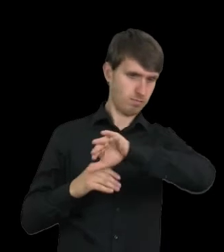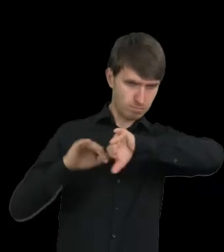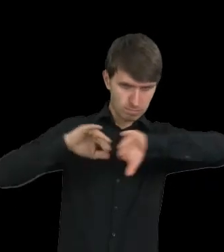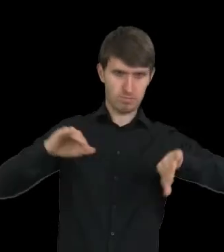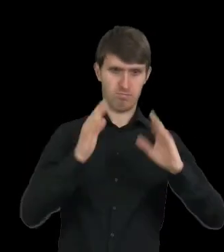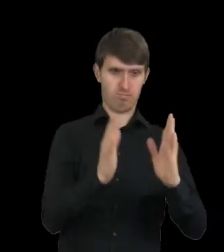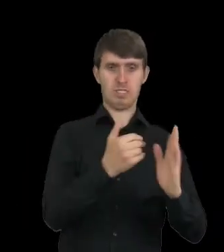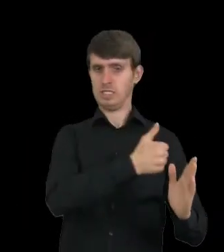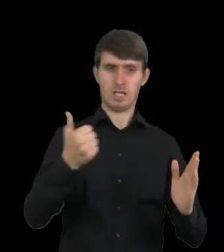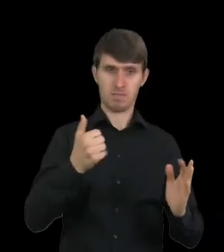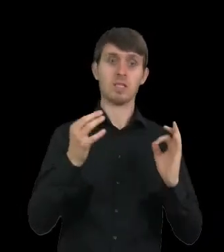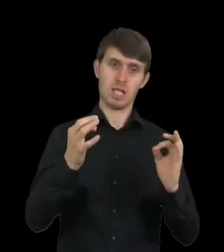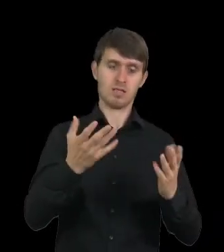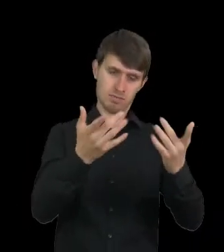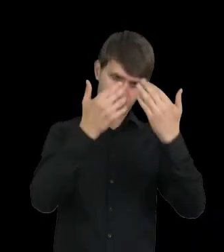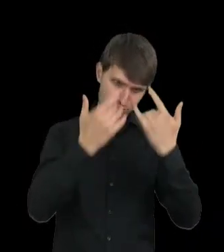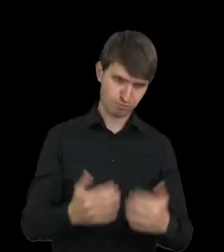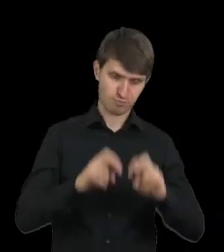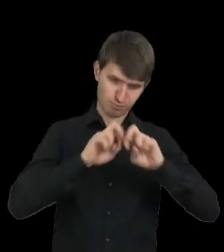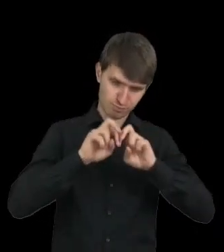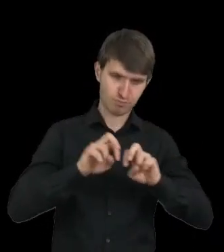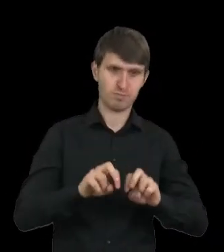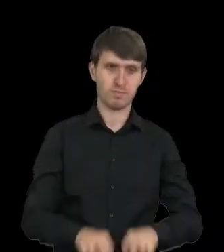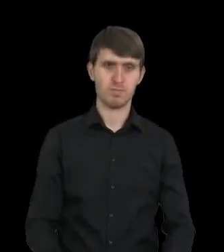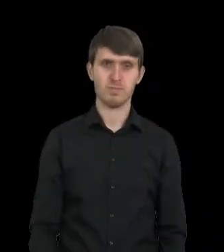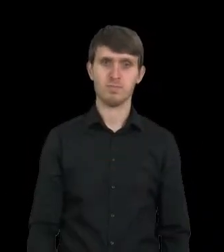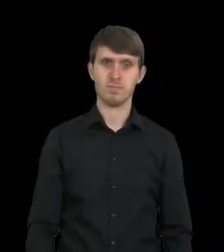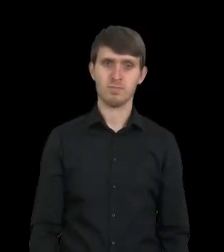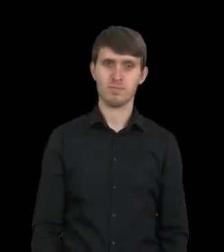Wydzieliliśmy wartość bezwzględną i teraz musimy to przeanalizować.